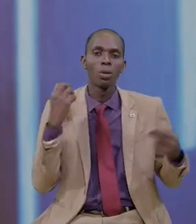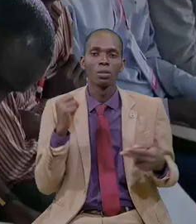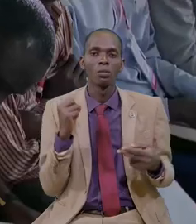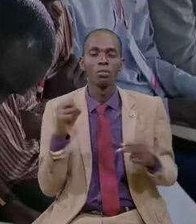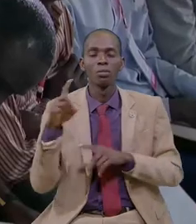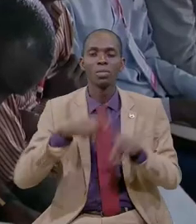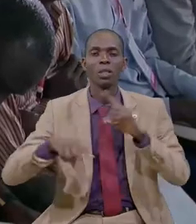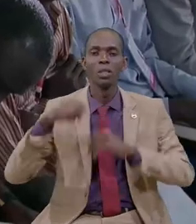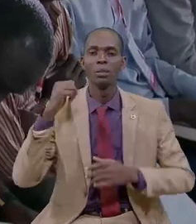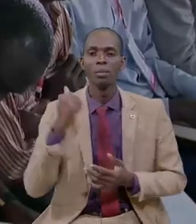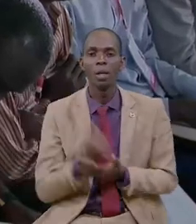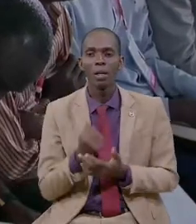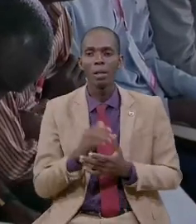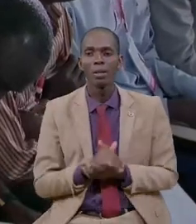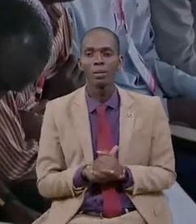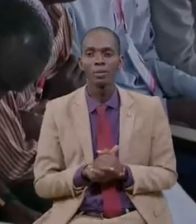Je veux un bon amen.